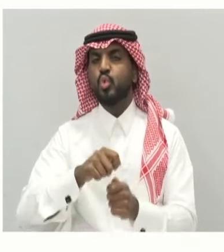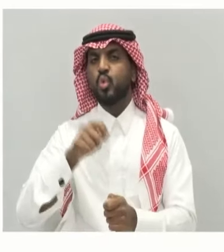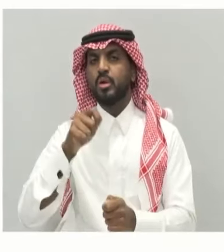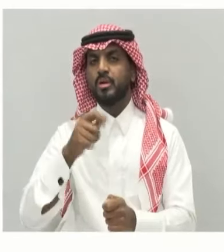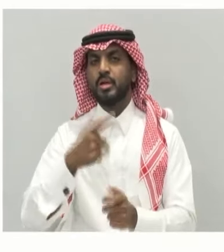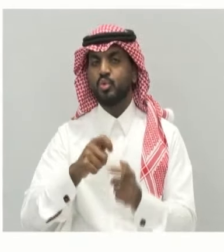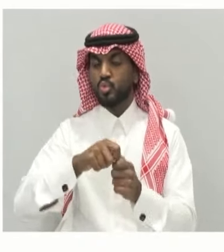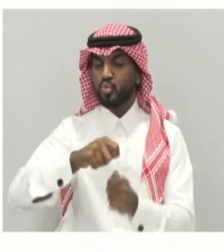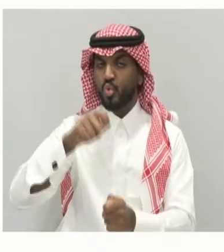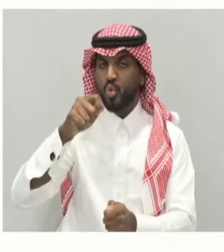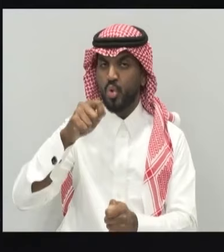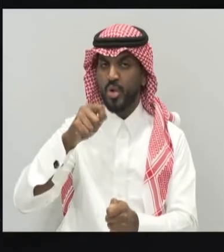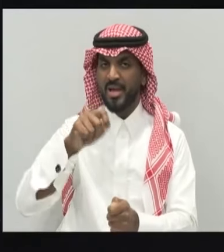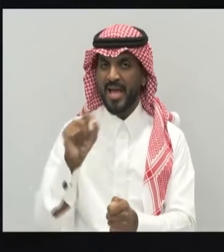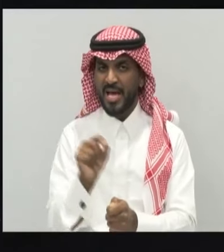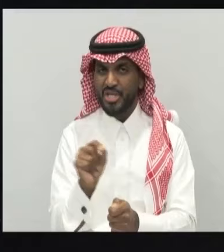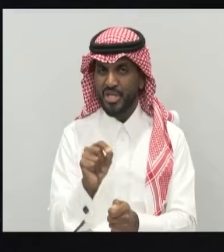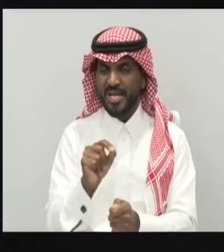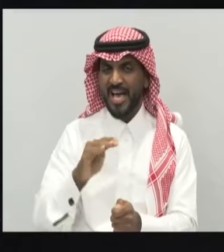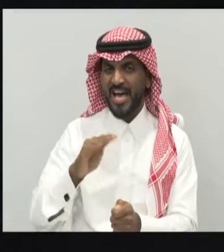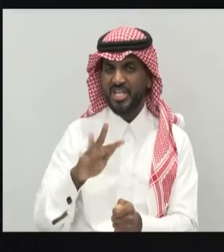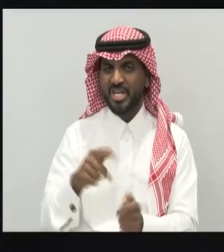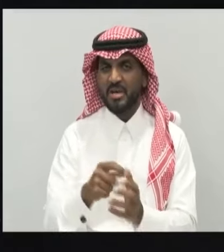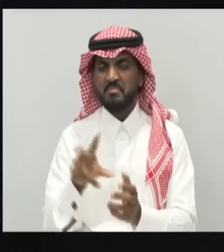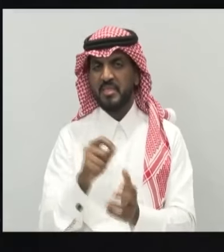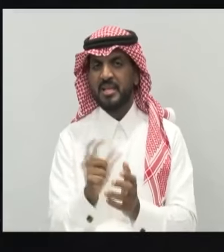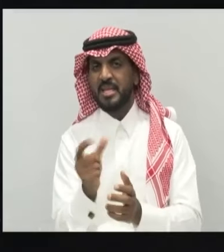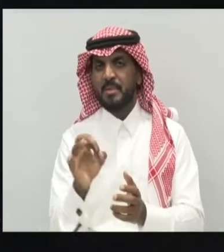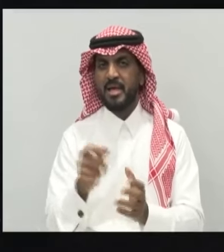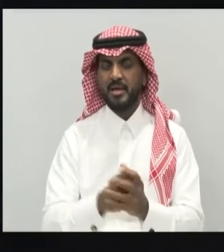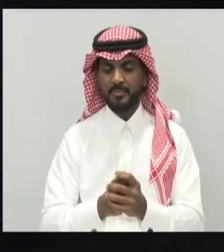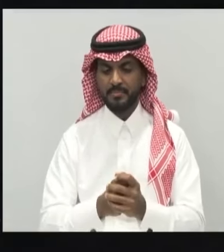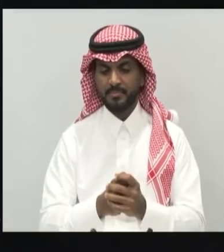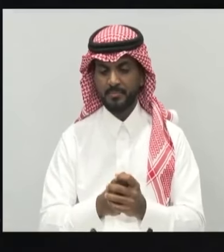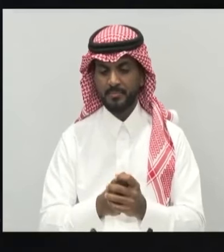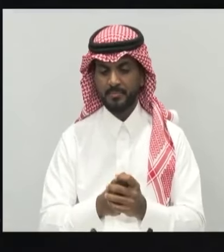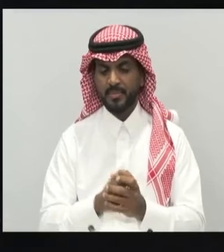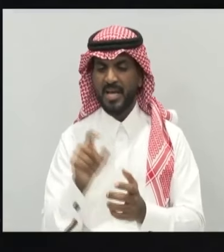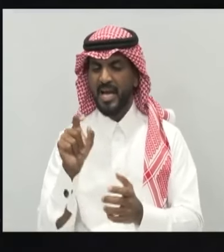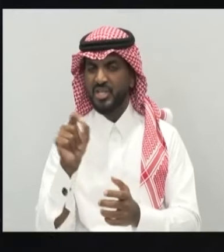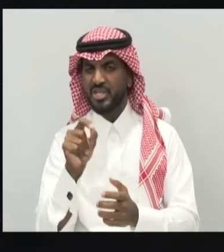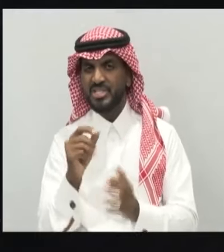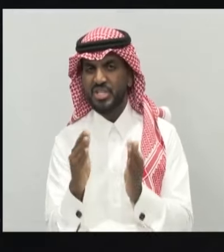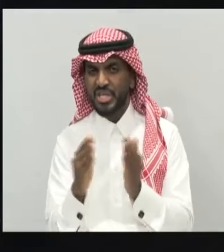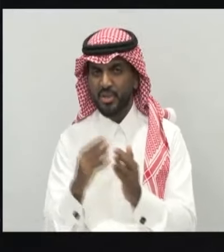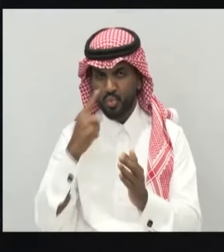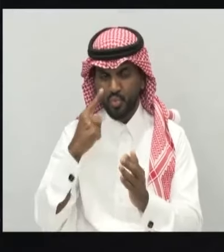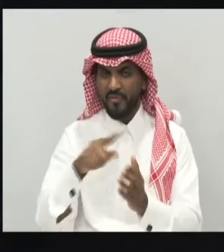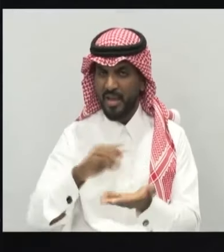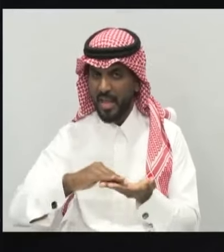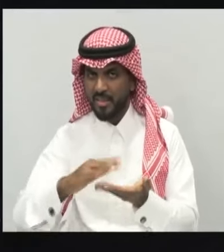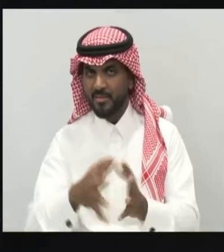حشره طول حشره حشره مثل النمله مثل الحشرات الصغيره اللي نراها يا